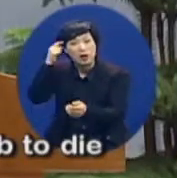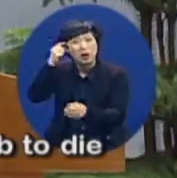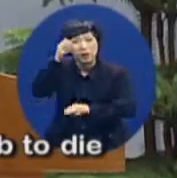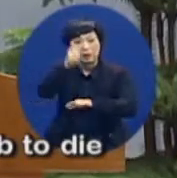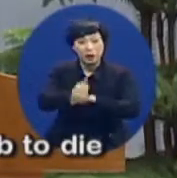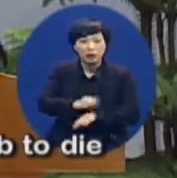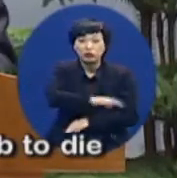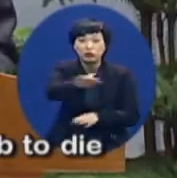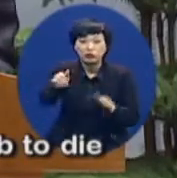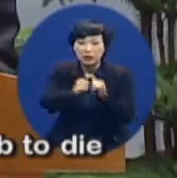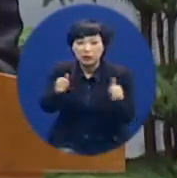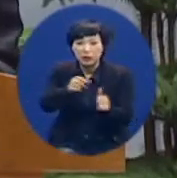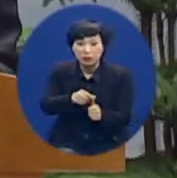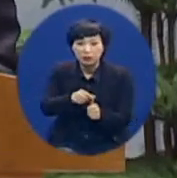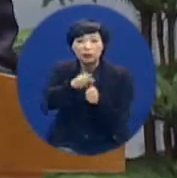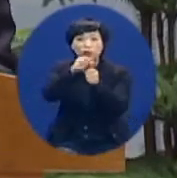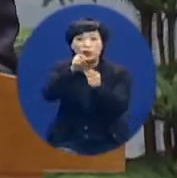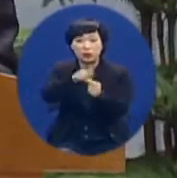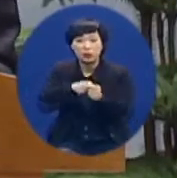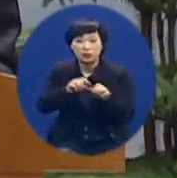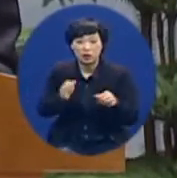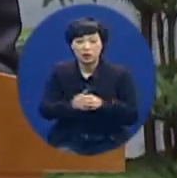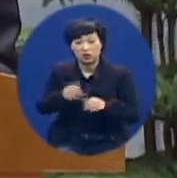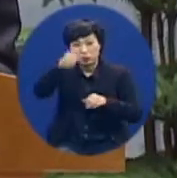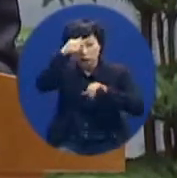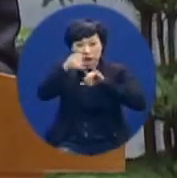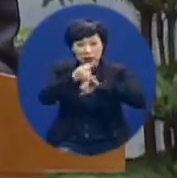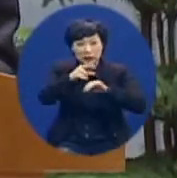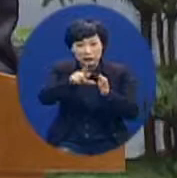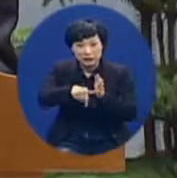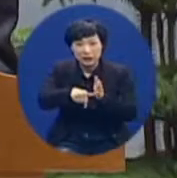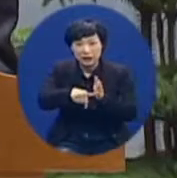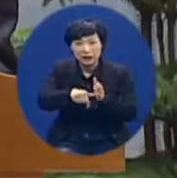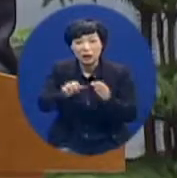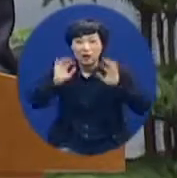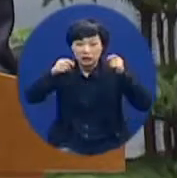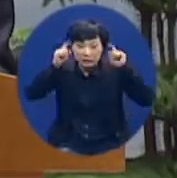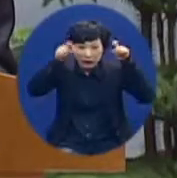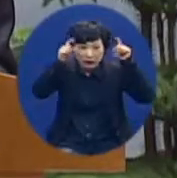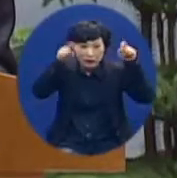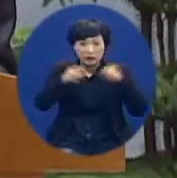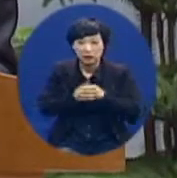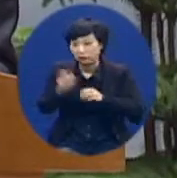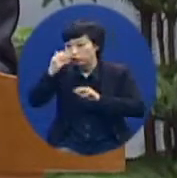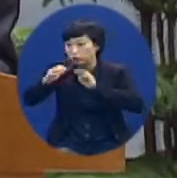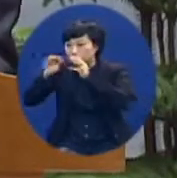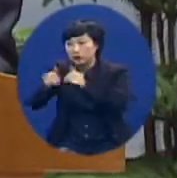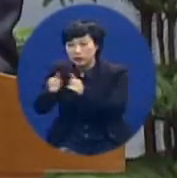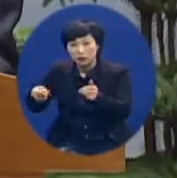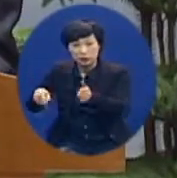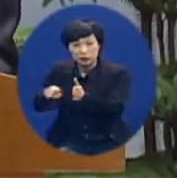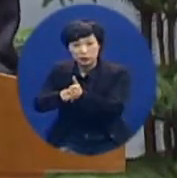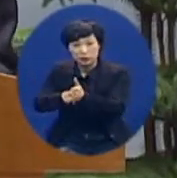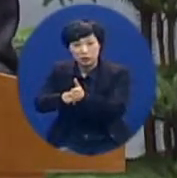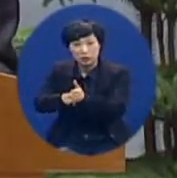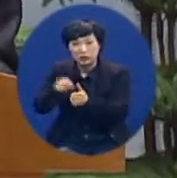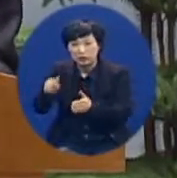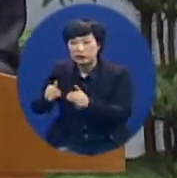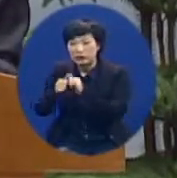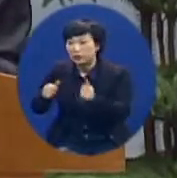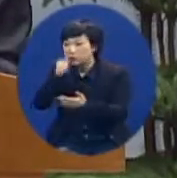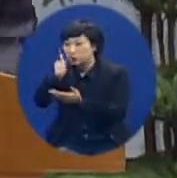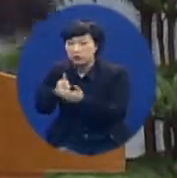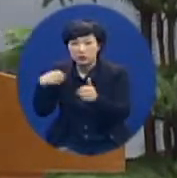위해서 구약시대 어린 양들이 유대인들을 위해서 유대인들의 죄를